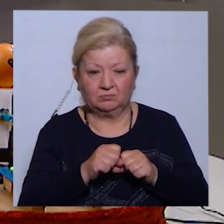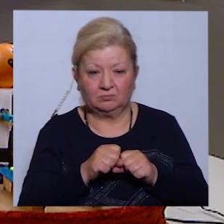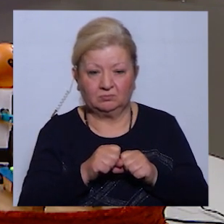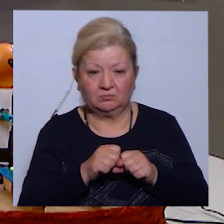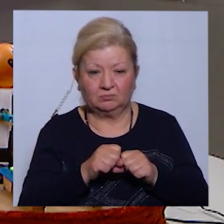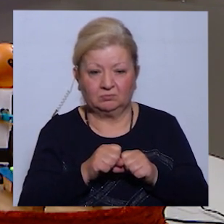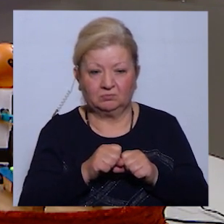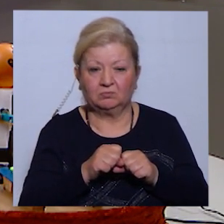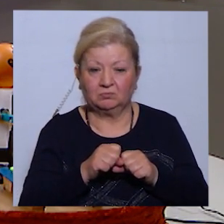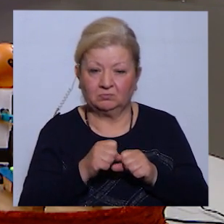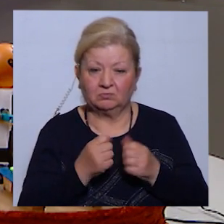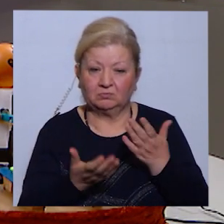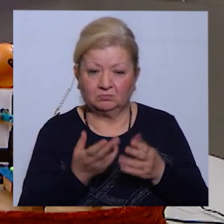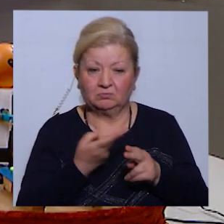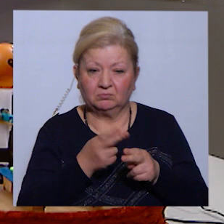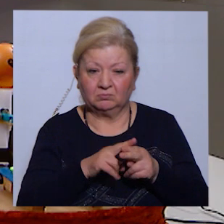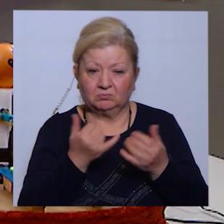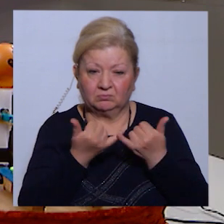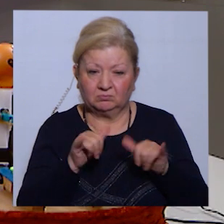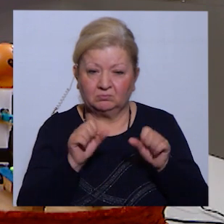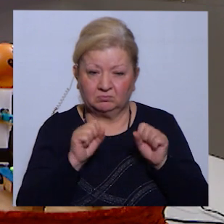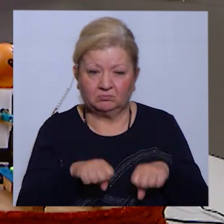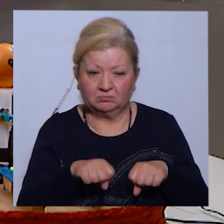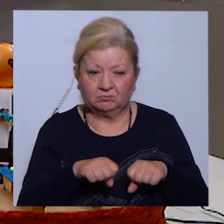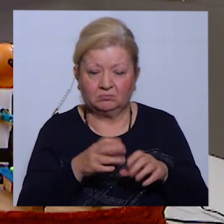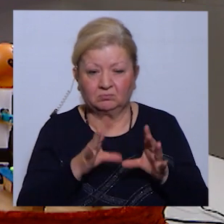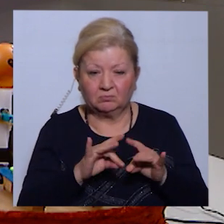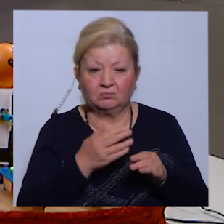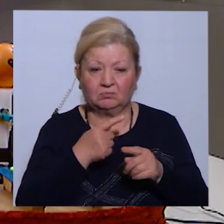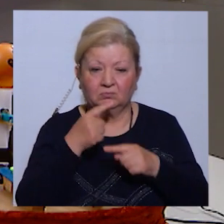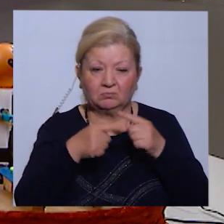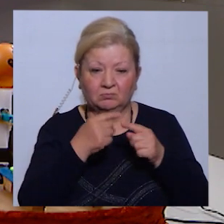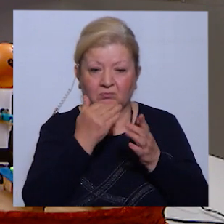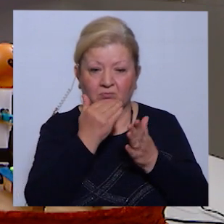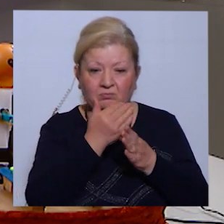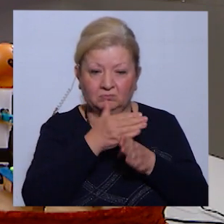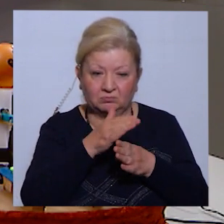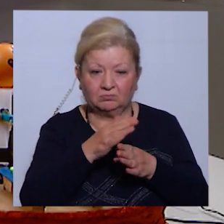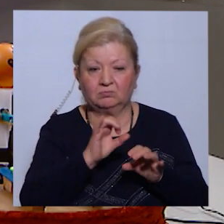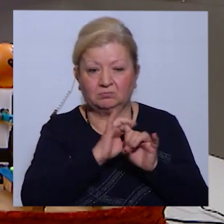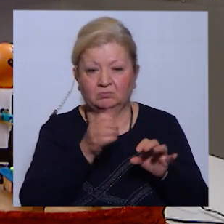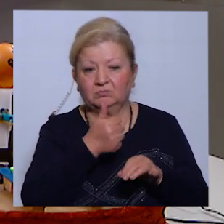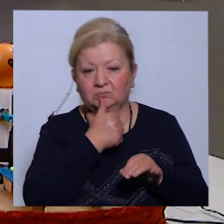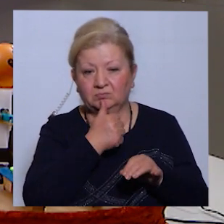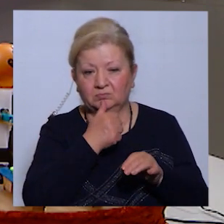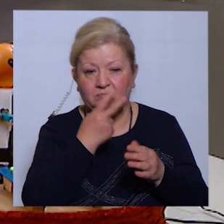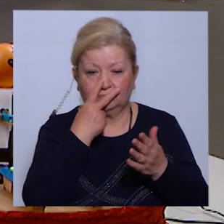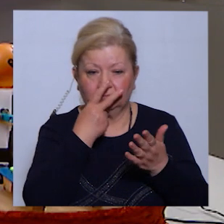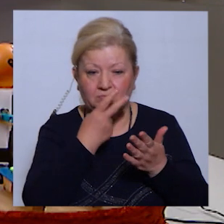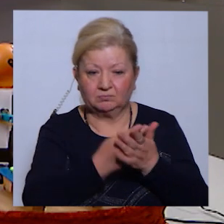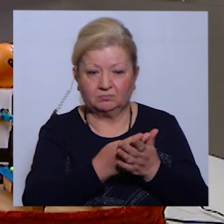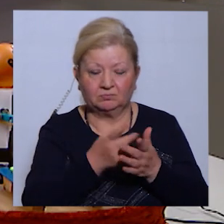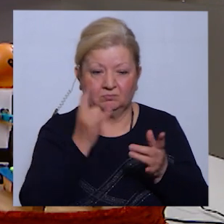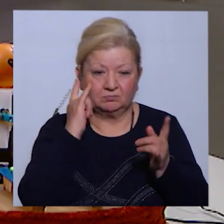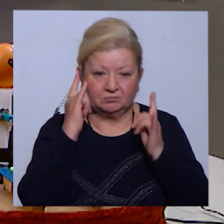თითქოს გასაკვირია, ხო? მაგრამ შემდეგ ნაწილში ვეცდებით, რომ აი ეს და ჩავატაროთ და გადავცეთ სინათლით ბგერა